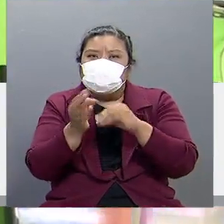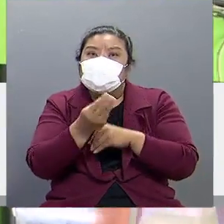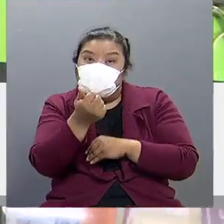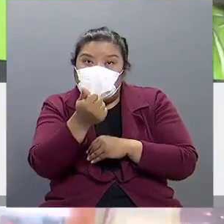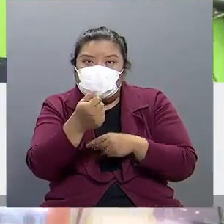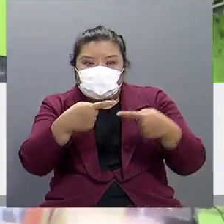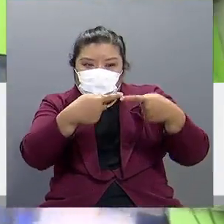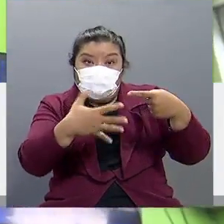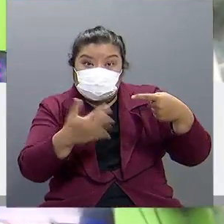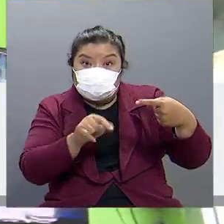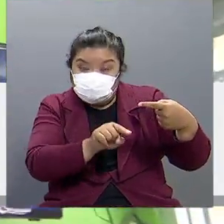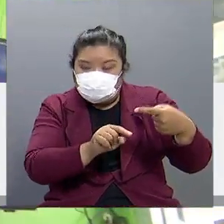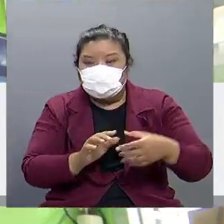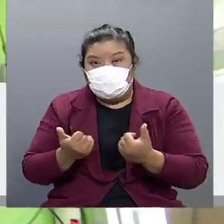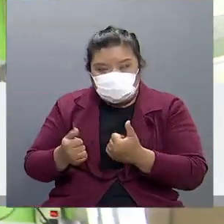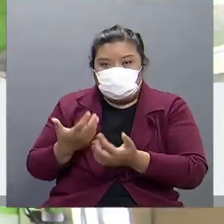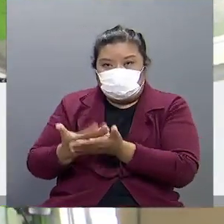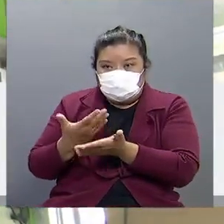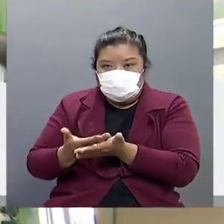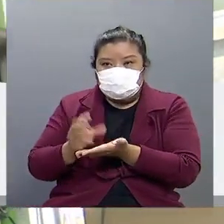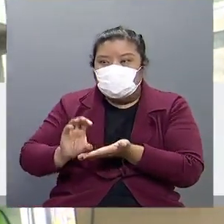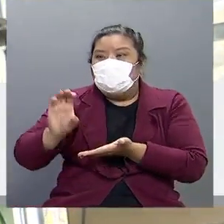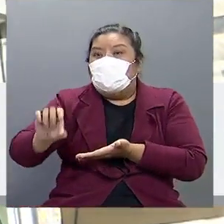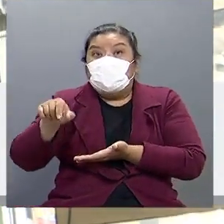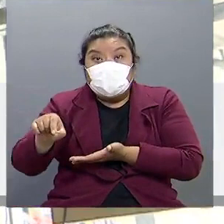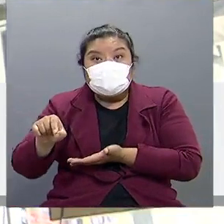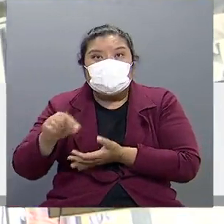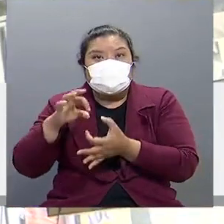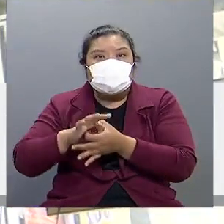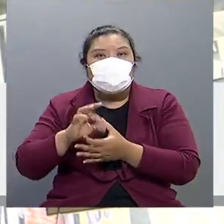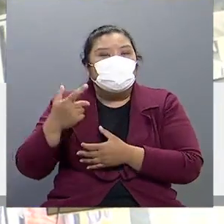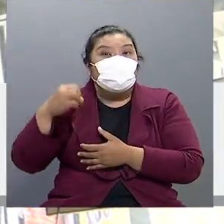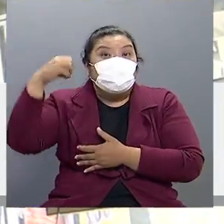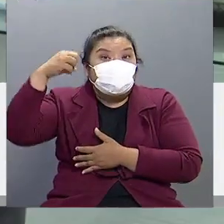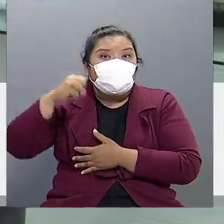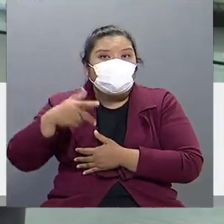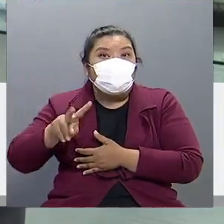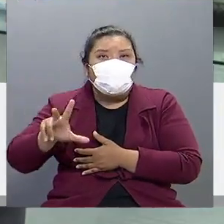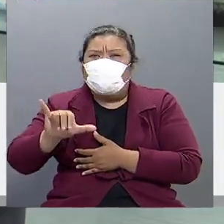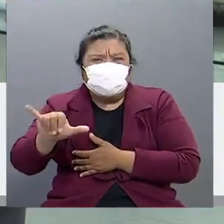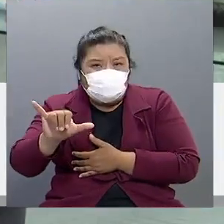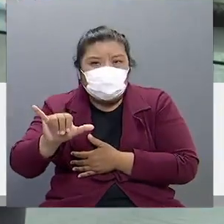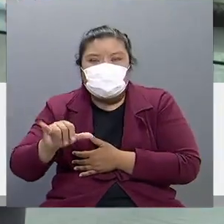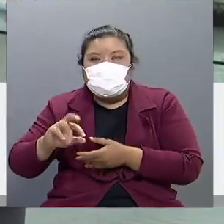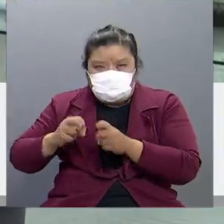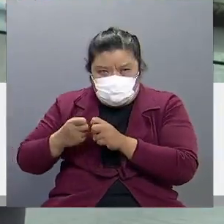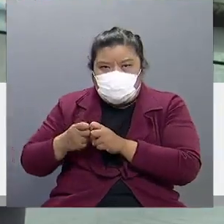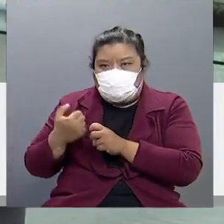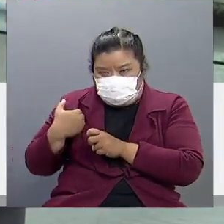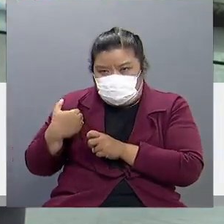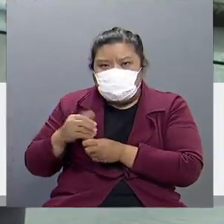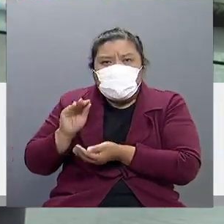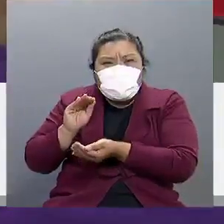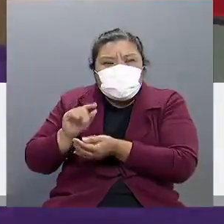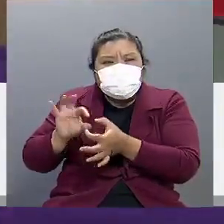นหนี้ให้กับการไฟฟ้าฝ่ายผลิตแห่งประเทศไทยที่แบกรับต้นทุนเชื้อเพลิงมาตั้งแต่ปี